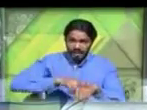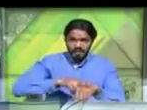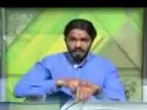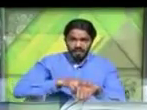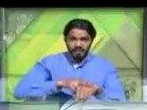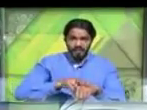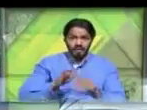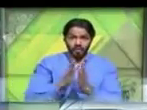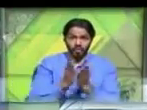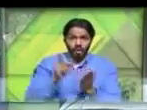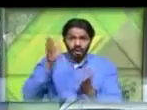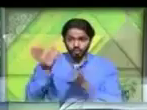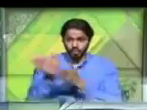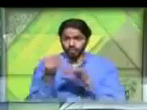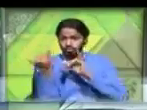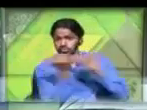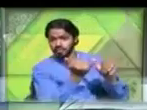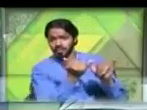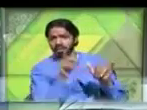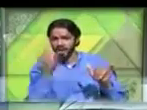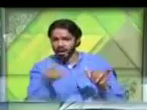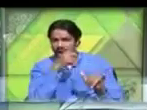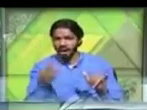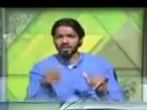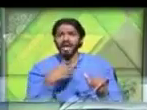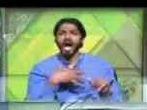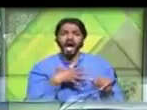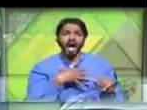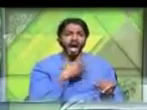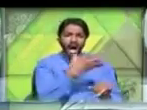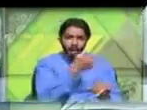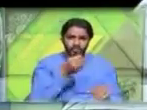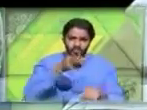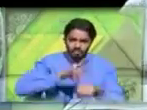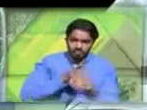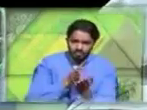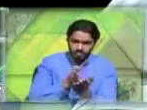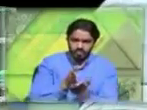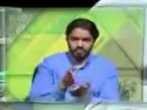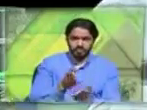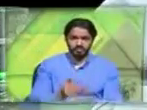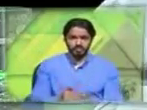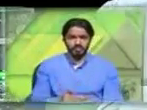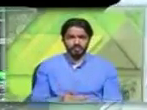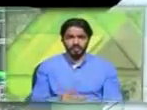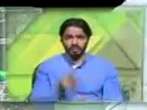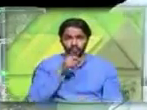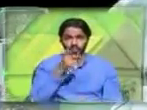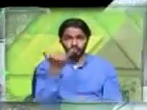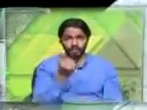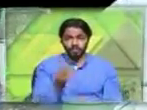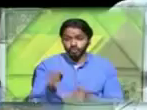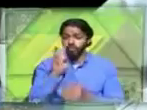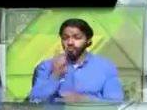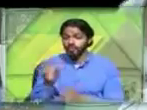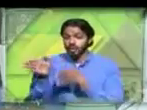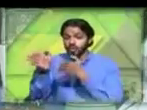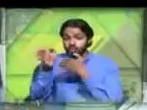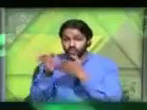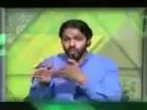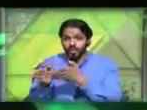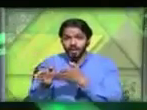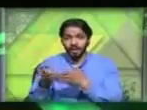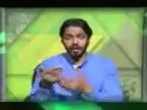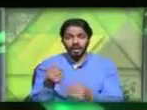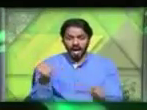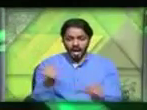وقد خلصنا السنة المطهرة المبرأة ونقيناها من كل بدعة ومن كل غبش ومن كل دغل.